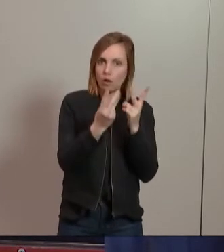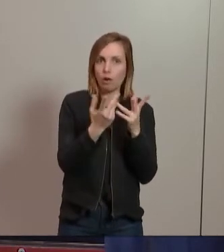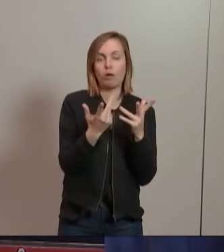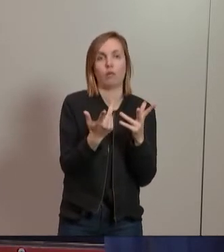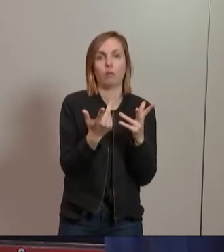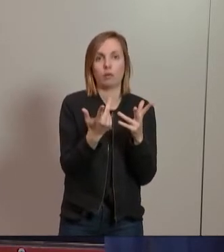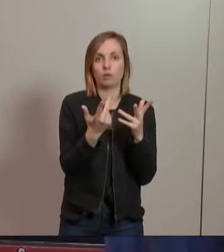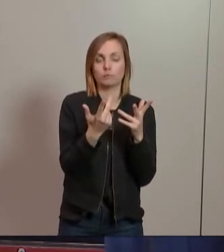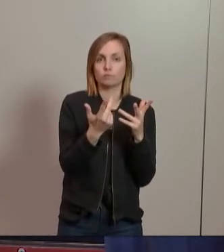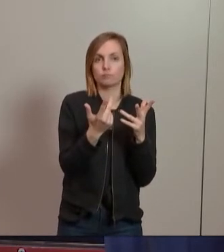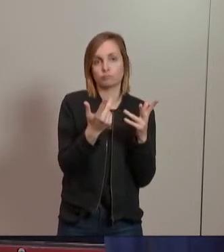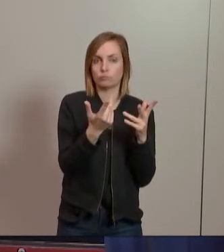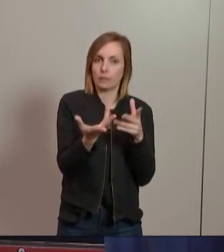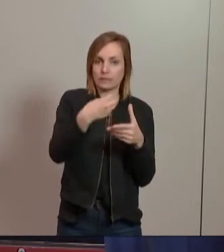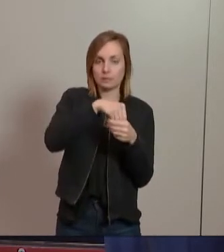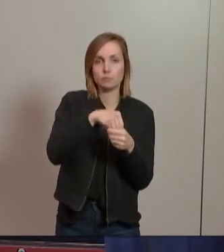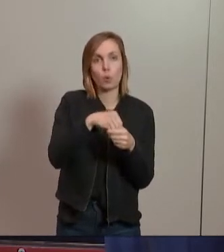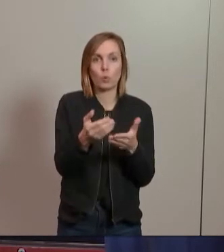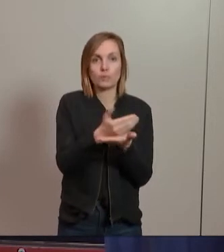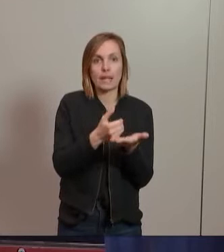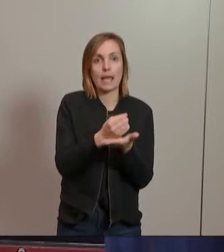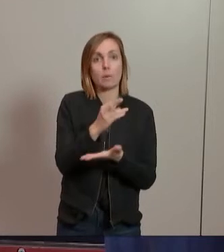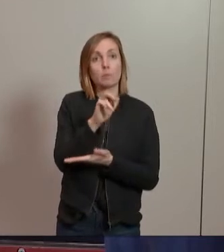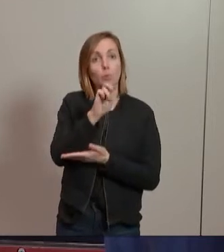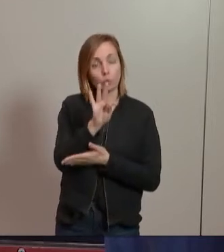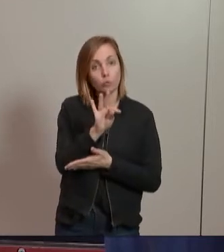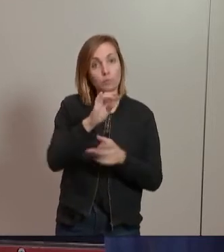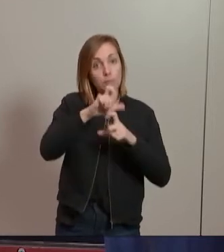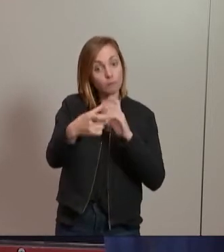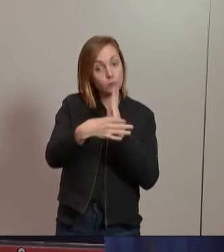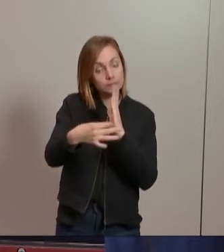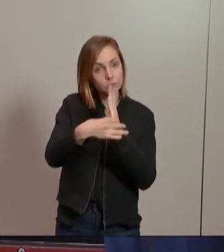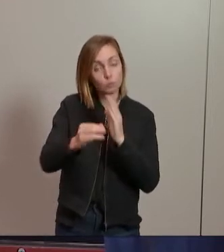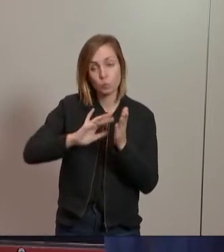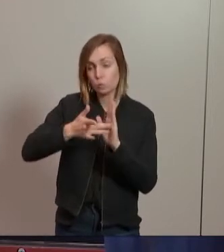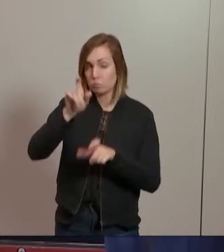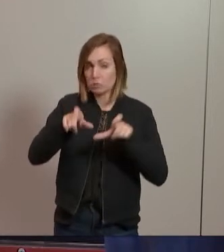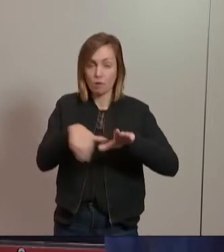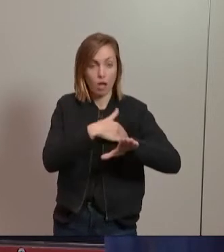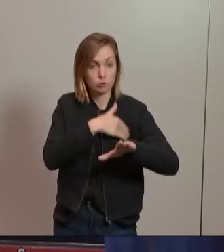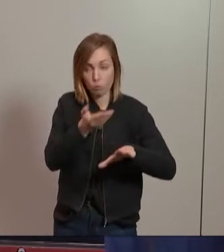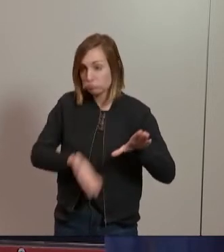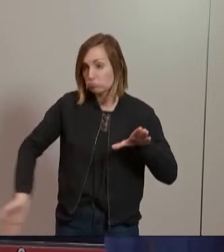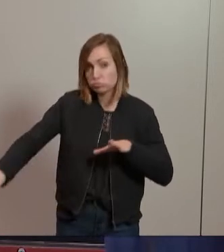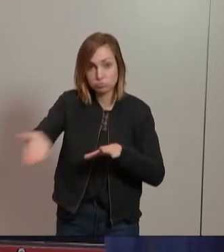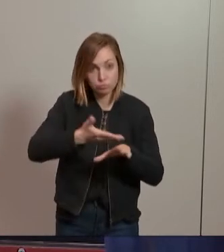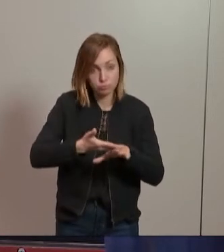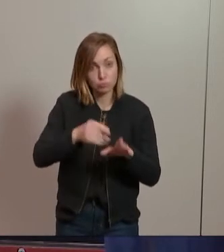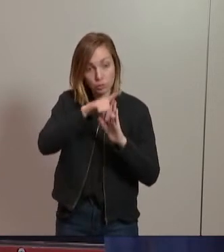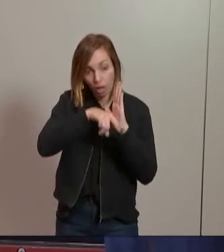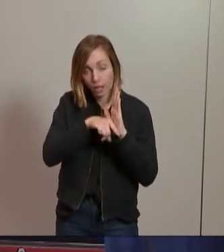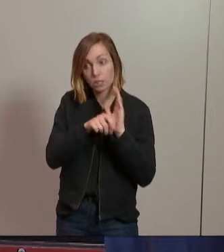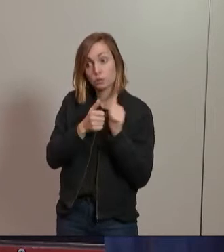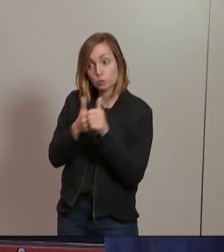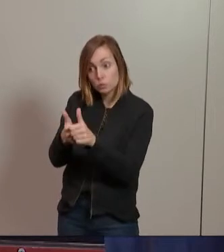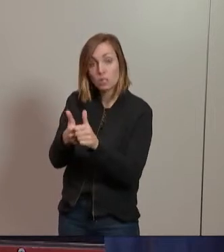au niveau du salaire brut pour être soumis à cotisation. Tous les agents sont concernés au même titre par cette réglementation, qu'ils